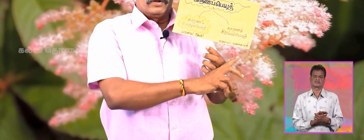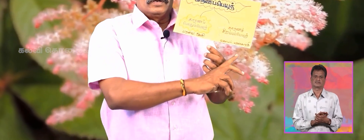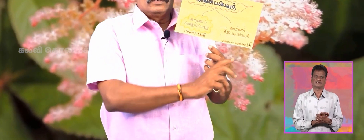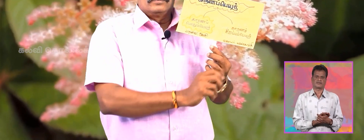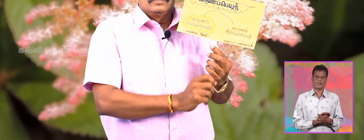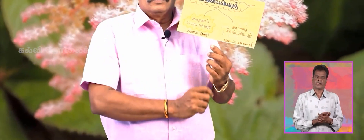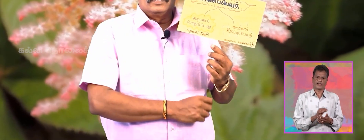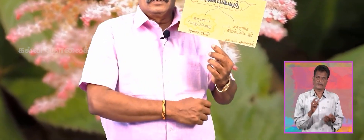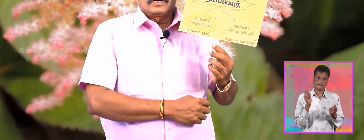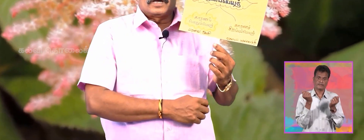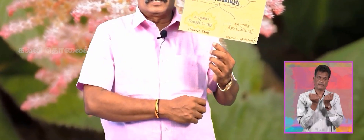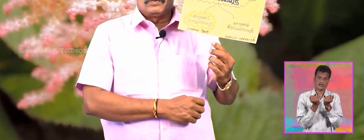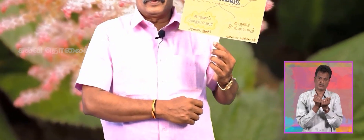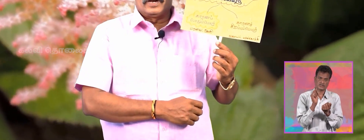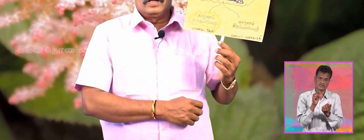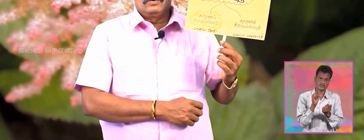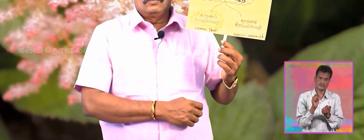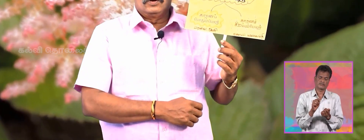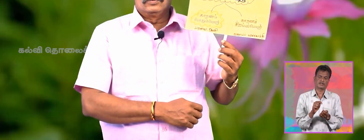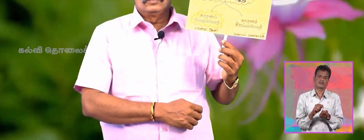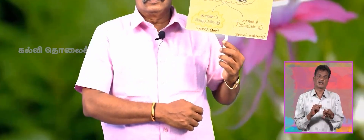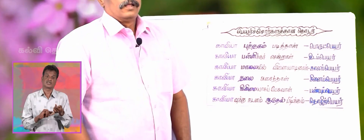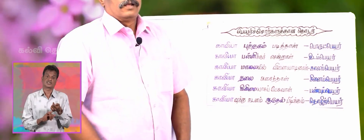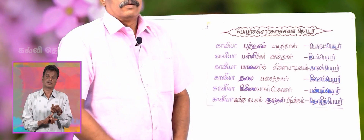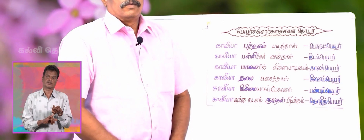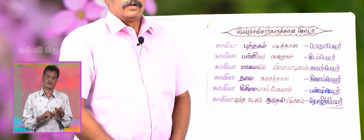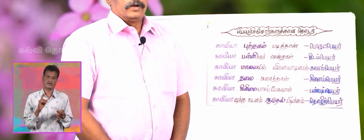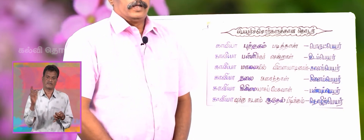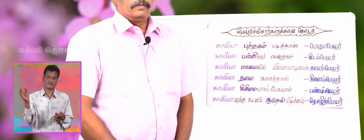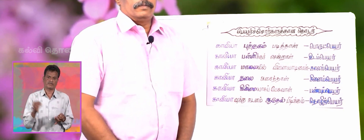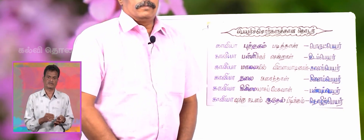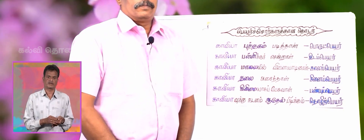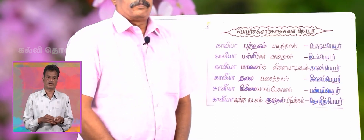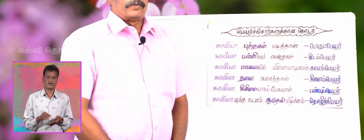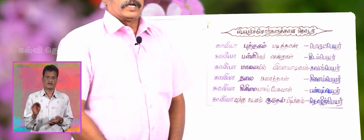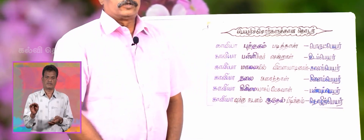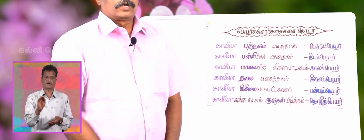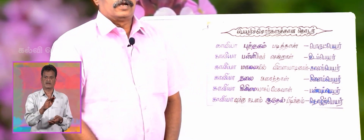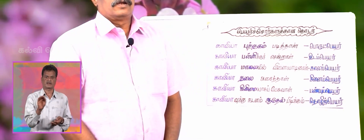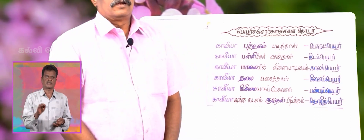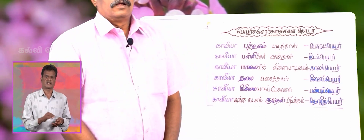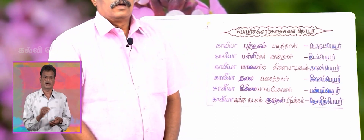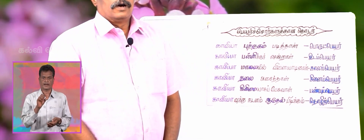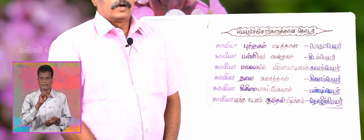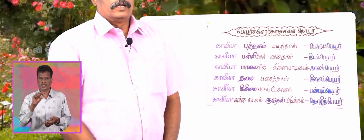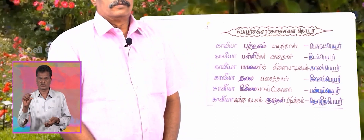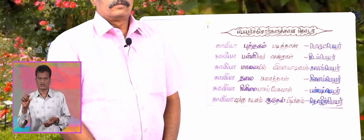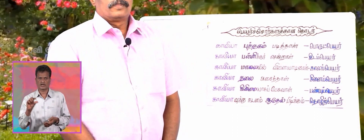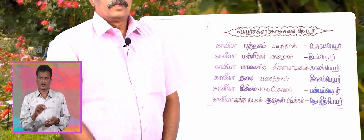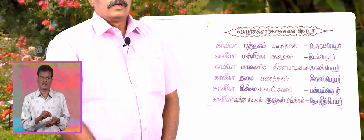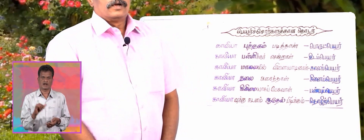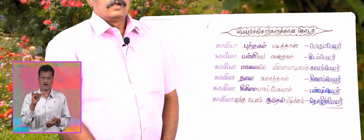மரங்கொத்தி பறவையும் காரண சிறப்பு பெயரில் வரும். மாணவர்களே, பெயர் சொற்கள்